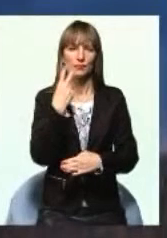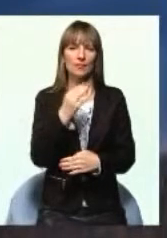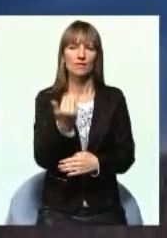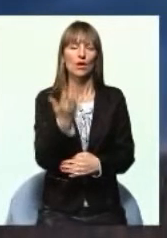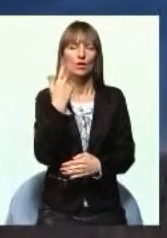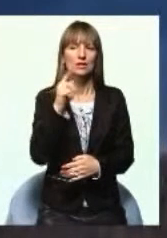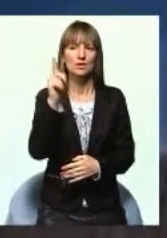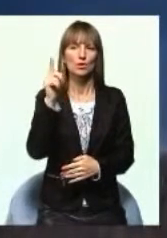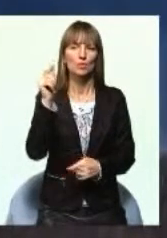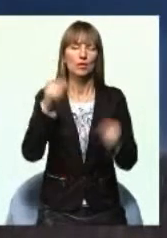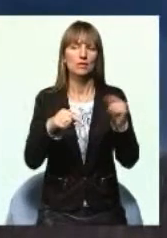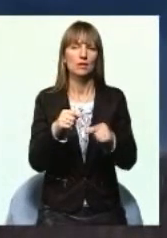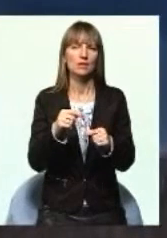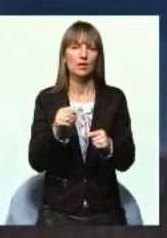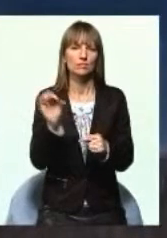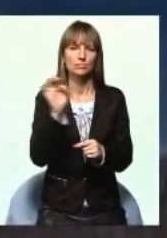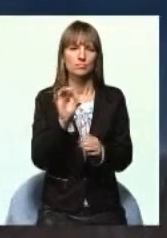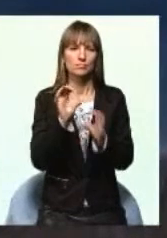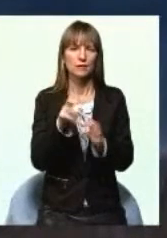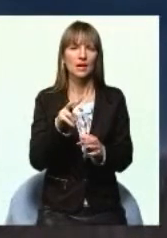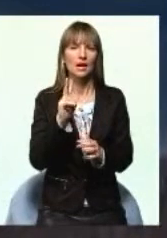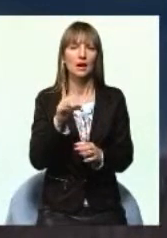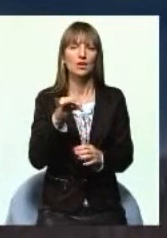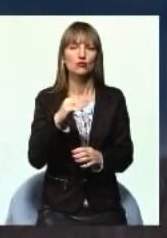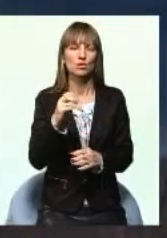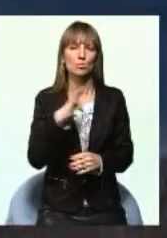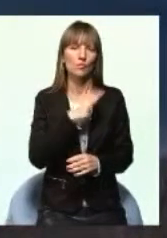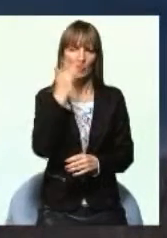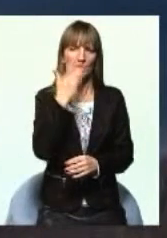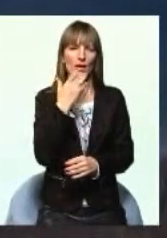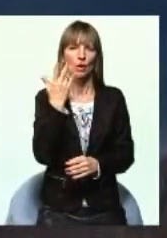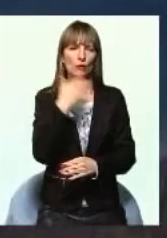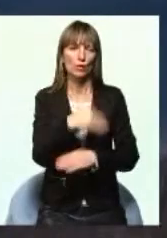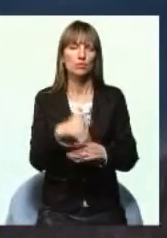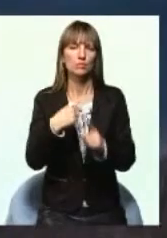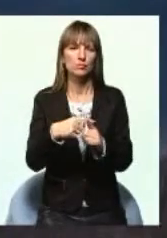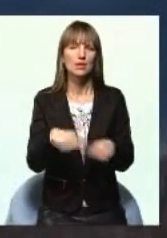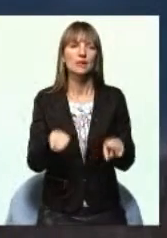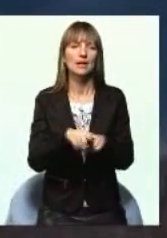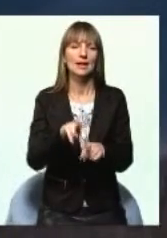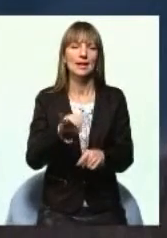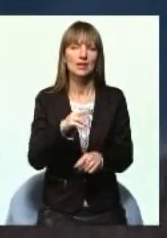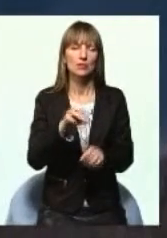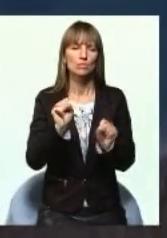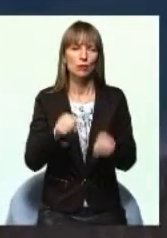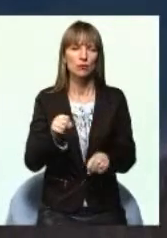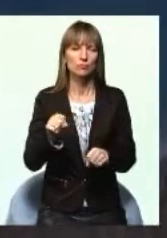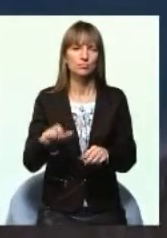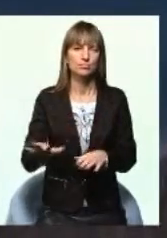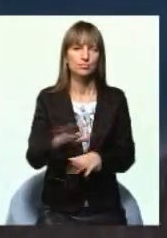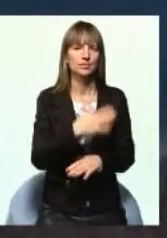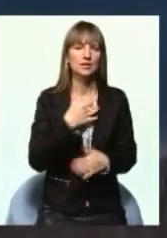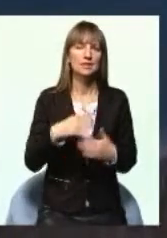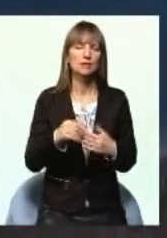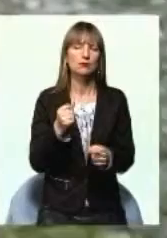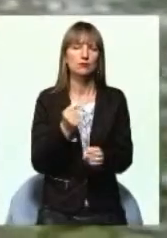коли з неба падають крижані кульки? Навіть влітку, коли на вулиці плюсова температура, такий лід може засипати нашу землю,